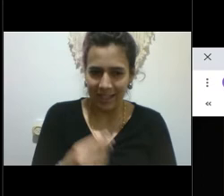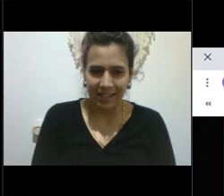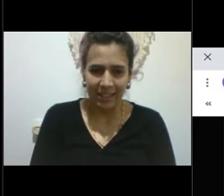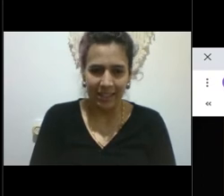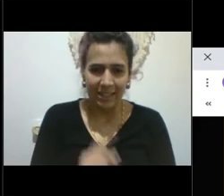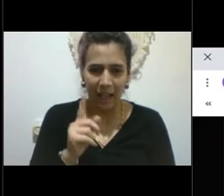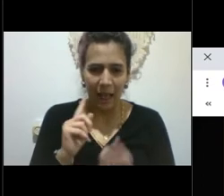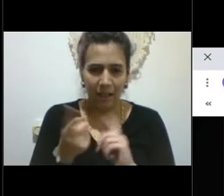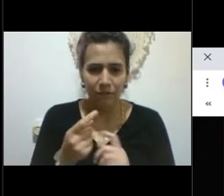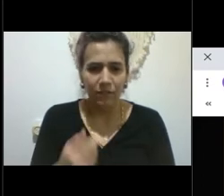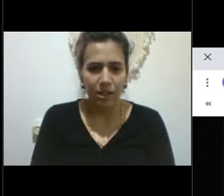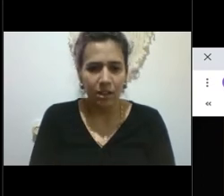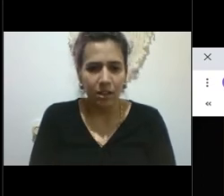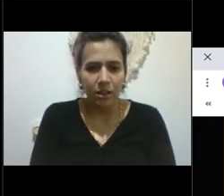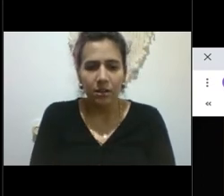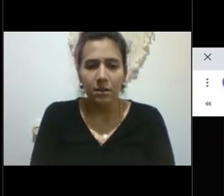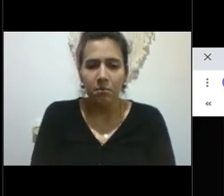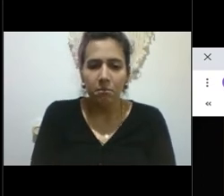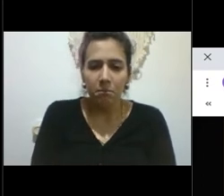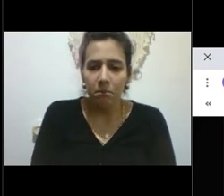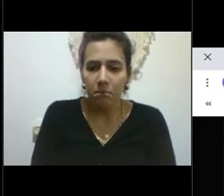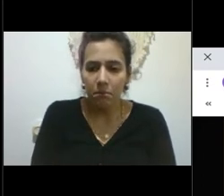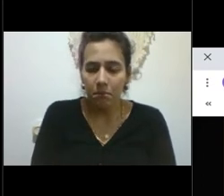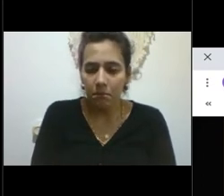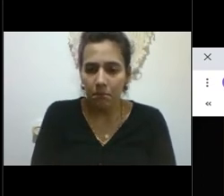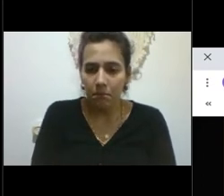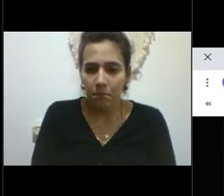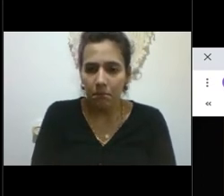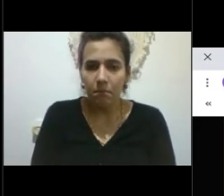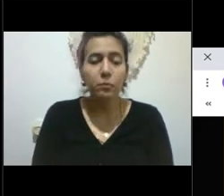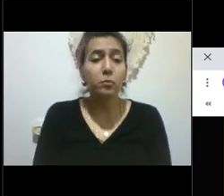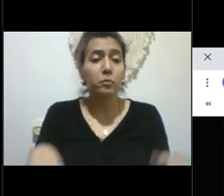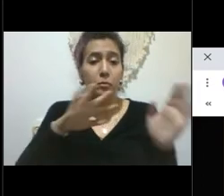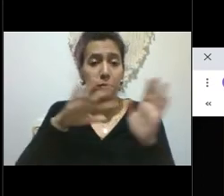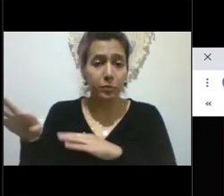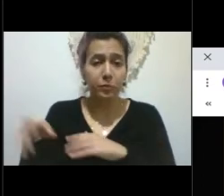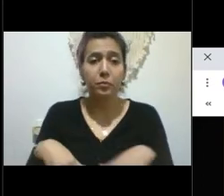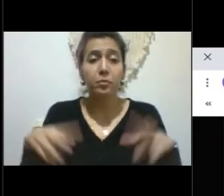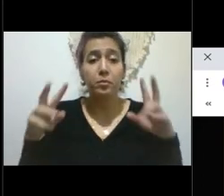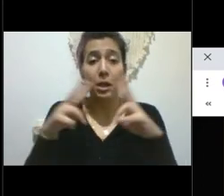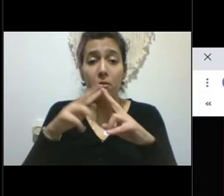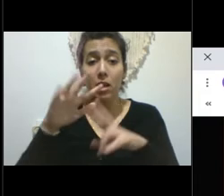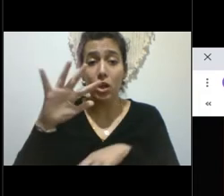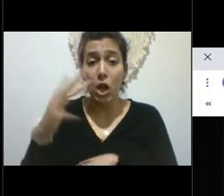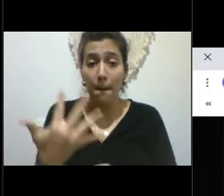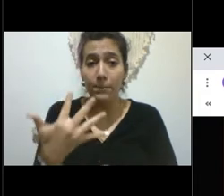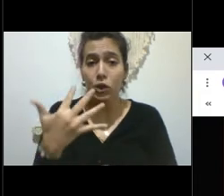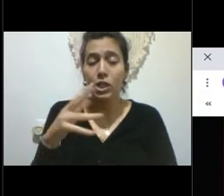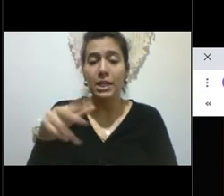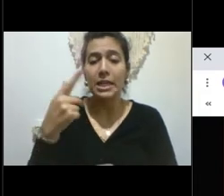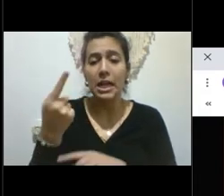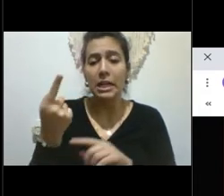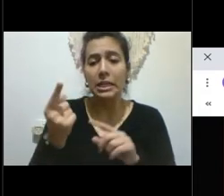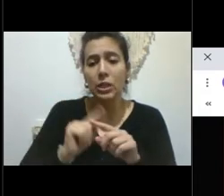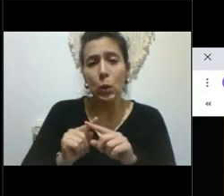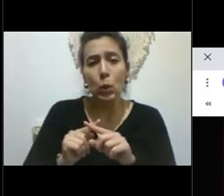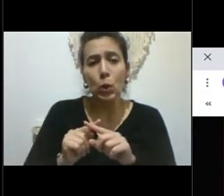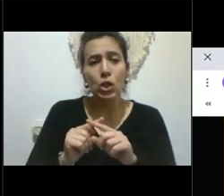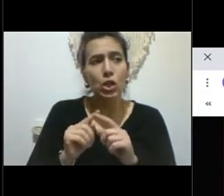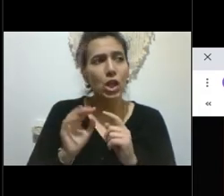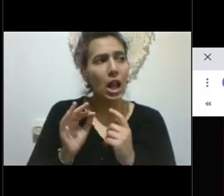אוקיי, אז... מפגש חמישי, זה יהיה סוג של